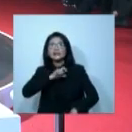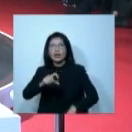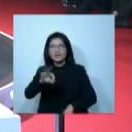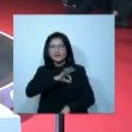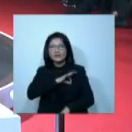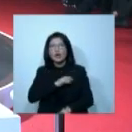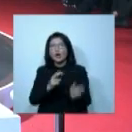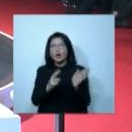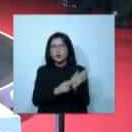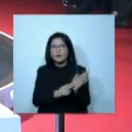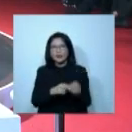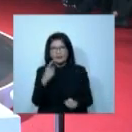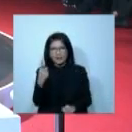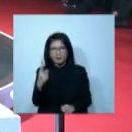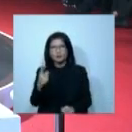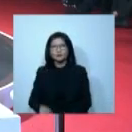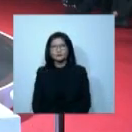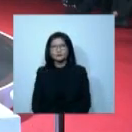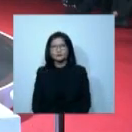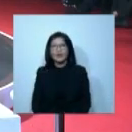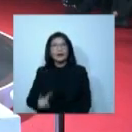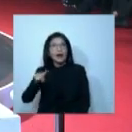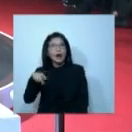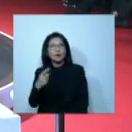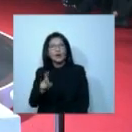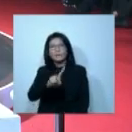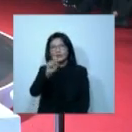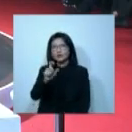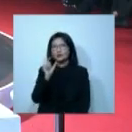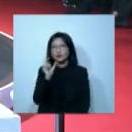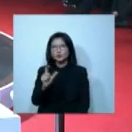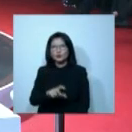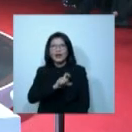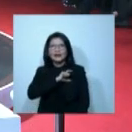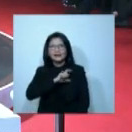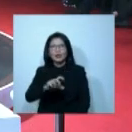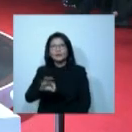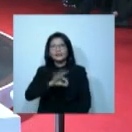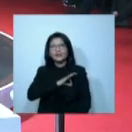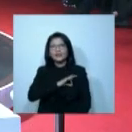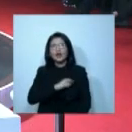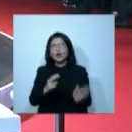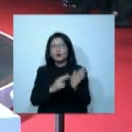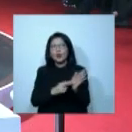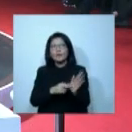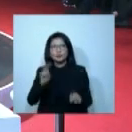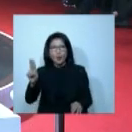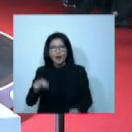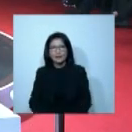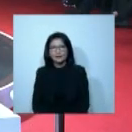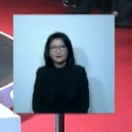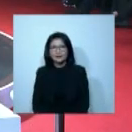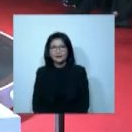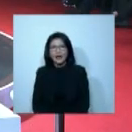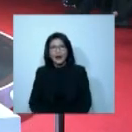Pendekatan substantif dan pendekatan gimmick atau politainment. Karena begini, saya melihat gitu ya, ada beberapa pandangan di